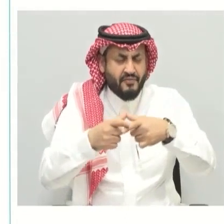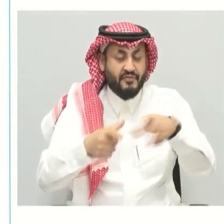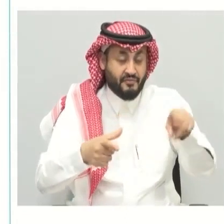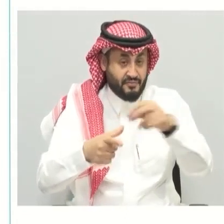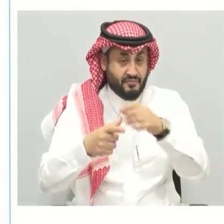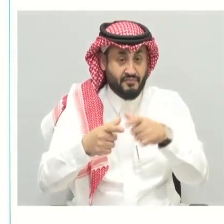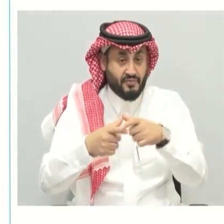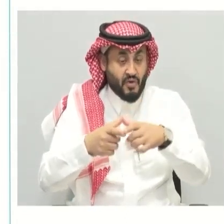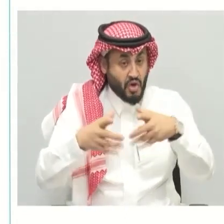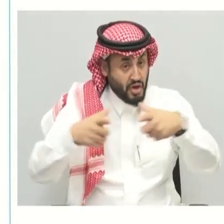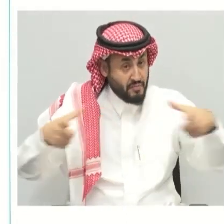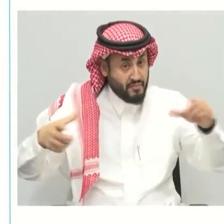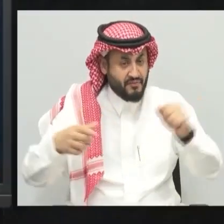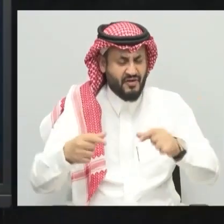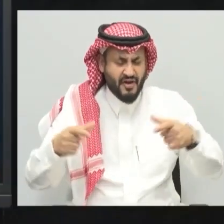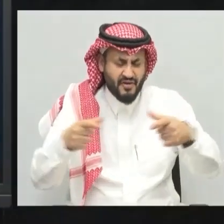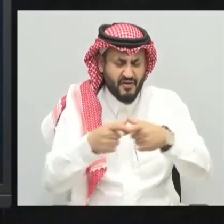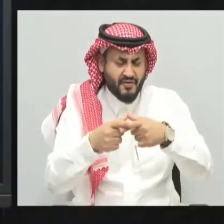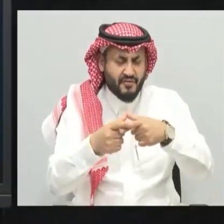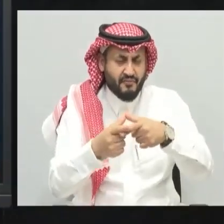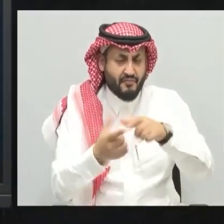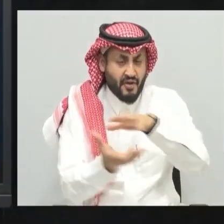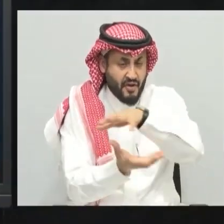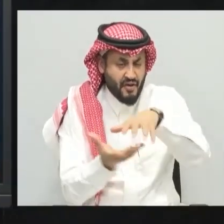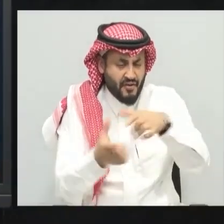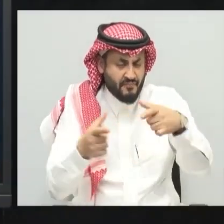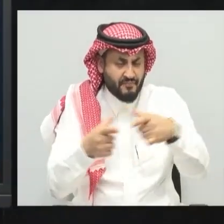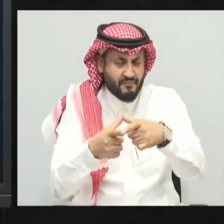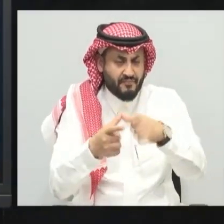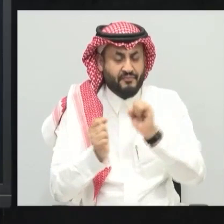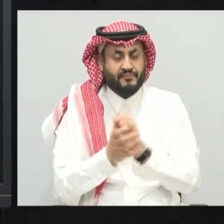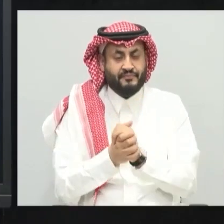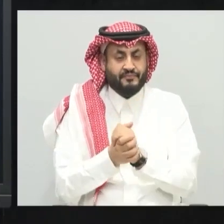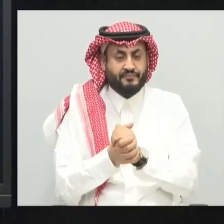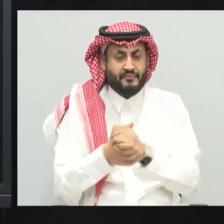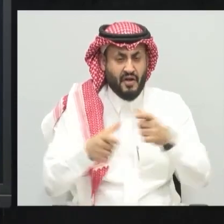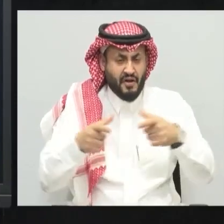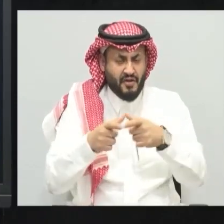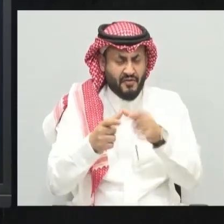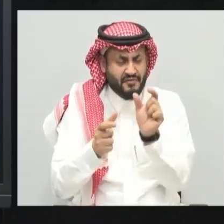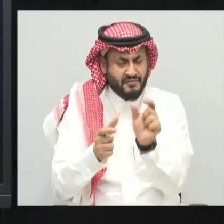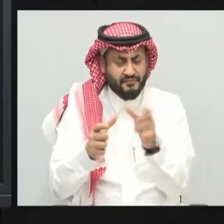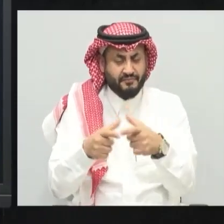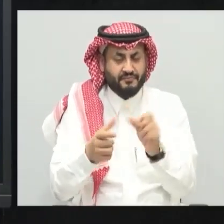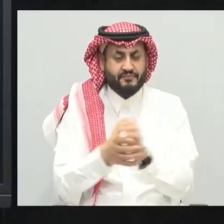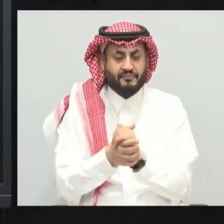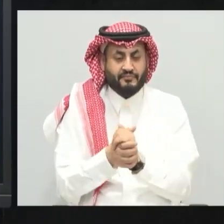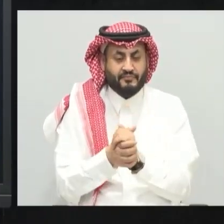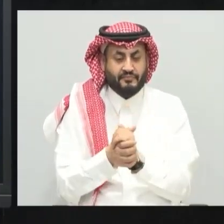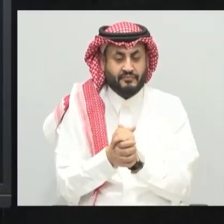الصغيره ان يكون وفق نطاق جغرافي بسيط ومحدود جدا لانه كما